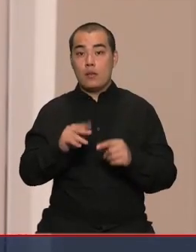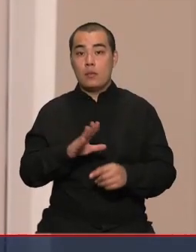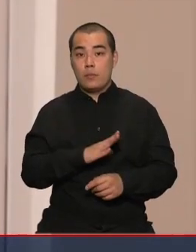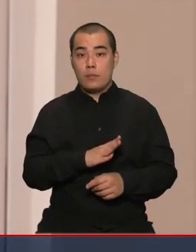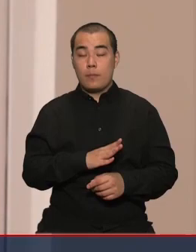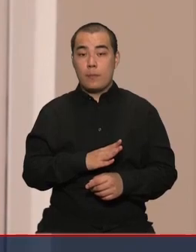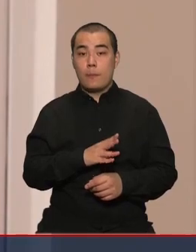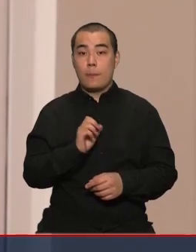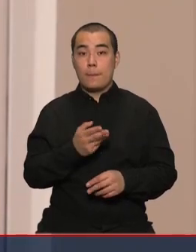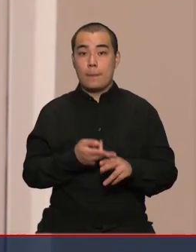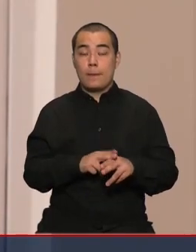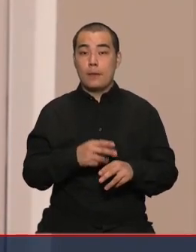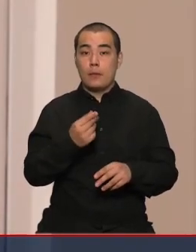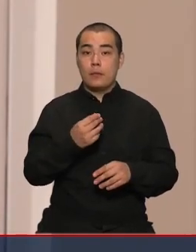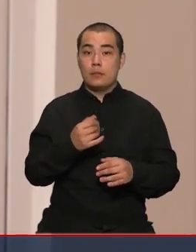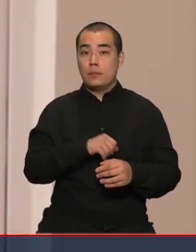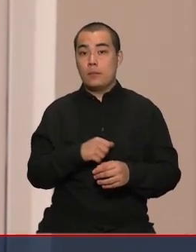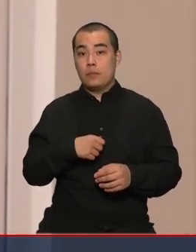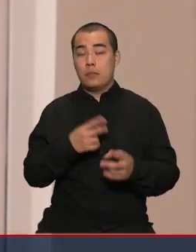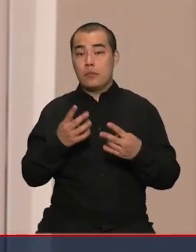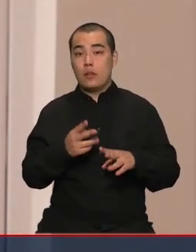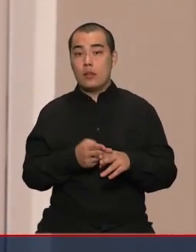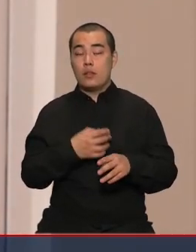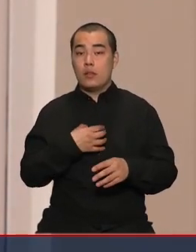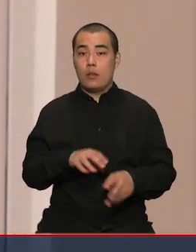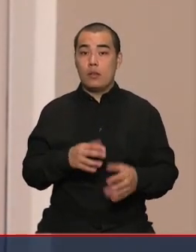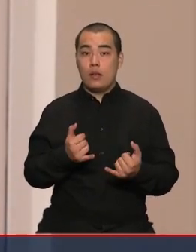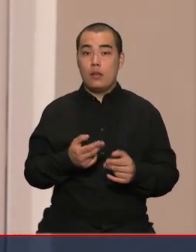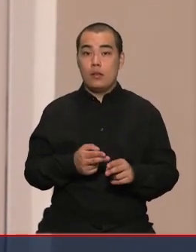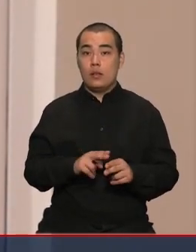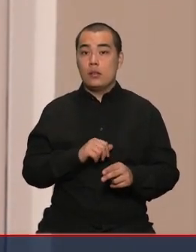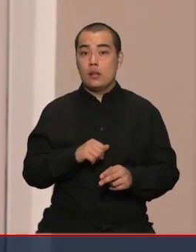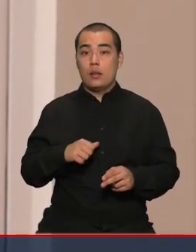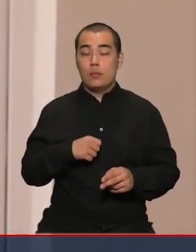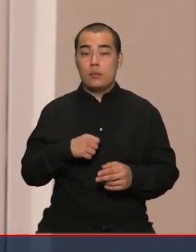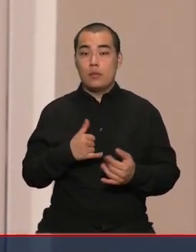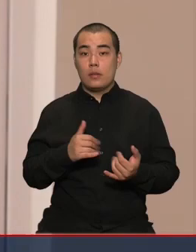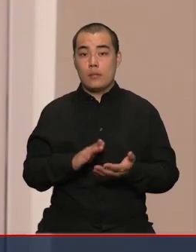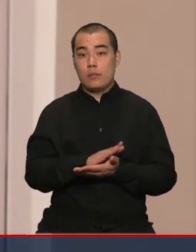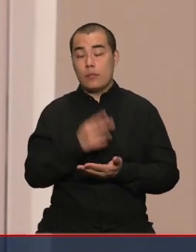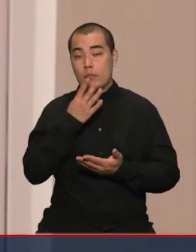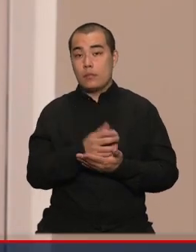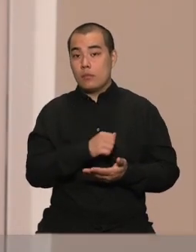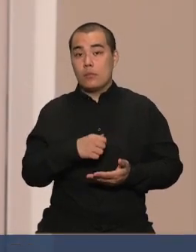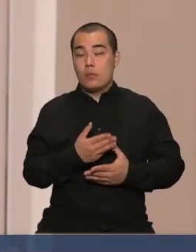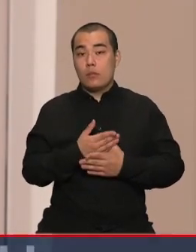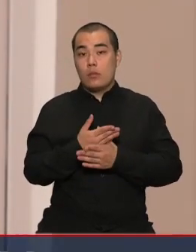қалай ақша табамыз деп ойладық. Сосын жаңа кедрамды біздер әншейін апарамыз деп барған жерлеріміз сүйді.